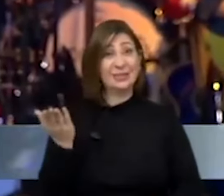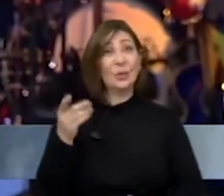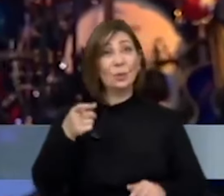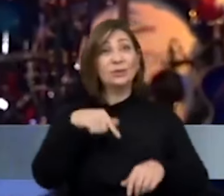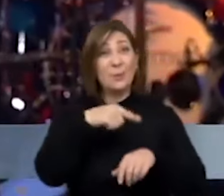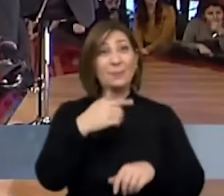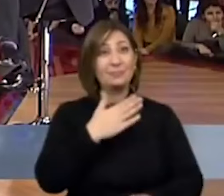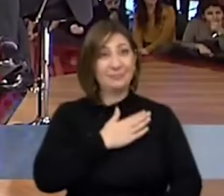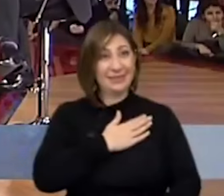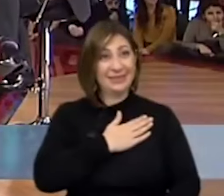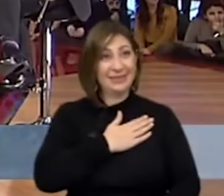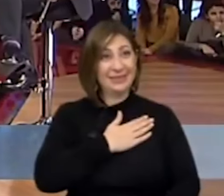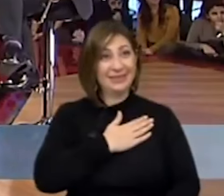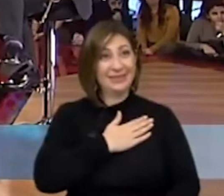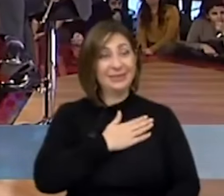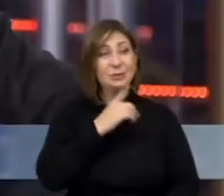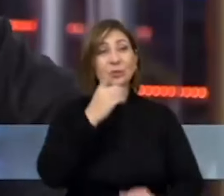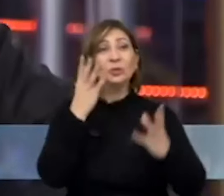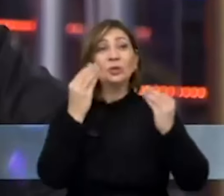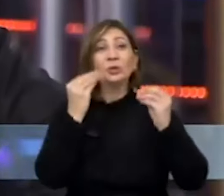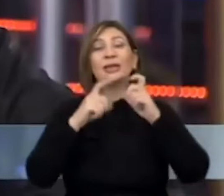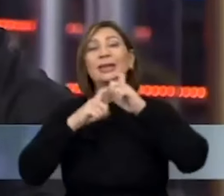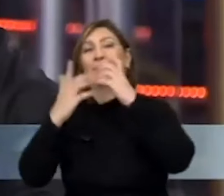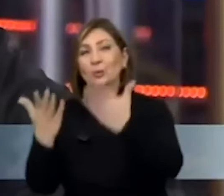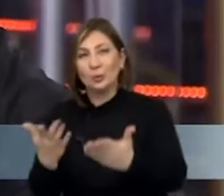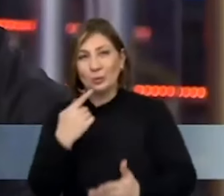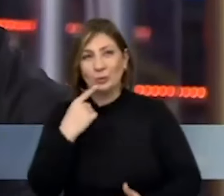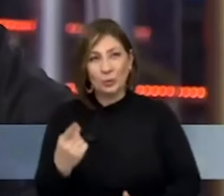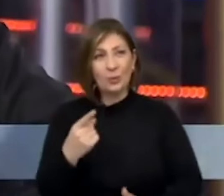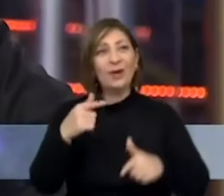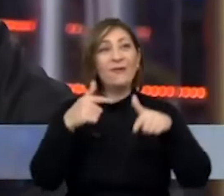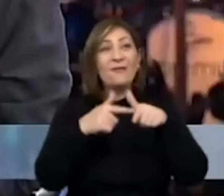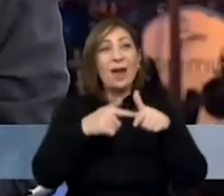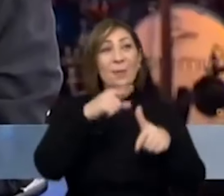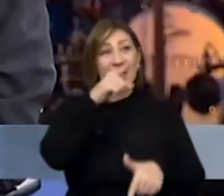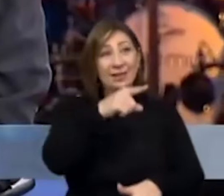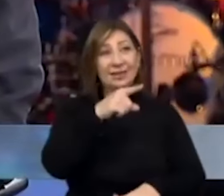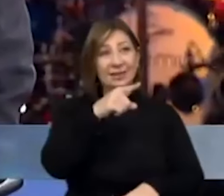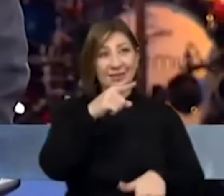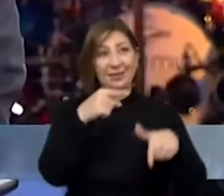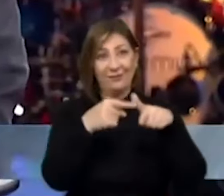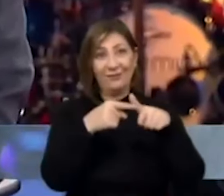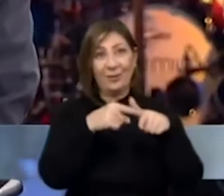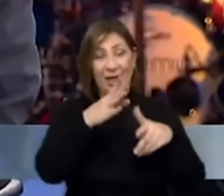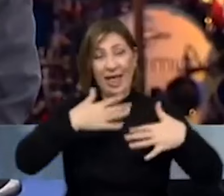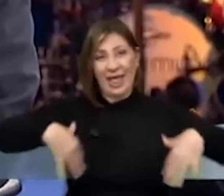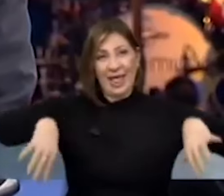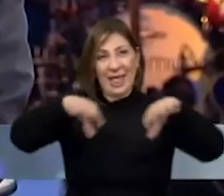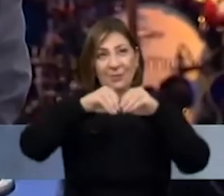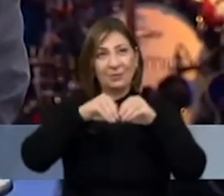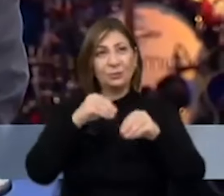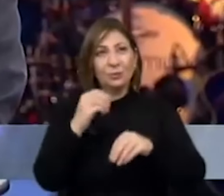izlettirecekseniz o zaman biz... Ben buradan çok geçmiş evet, olsun diyorum. Ferman'a saygıyla... hatta Ferman Bey yani hepimiz şimdi